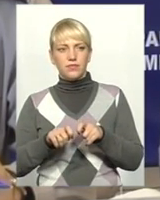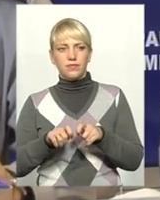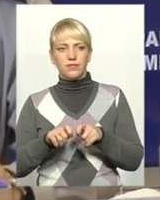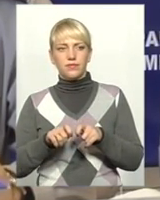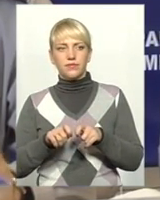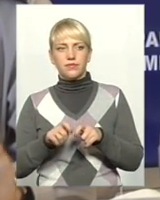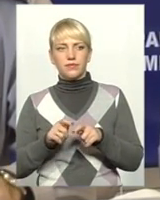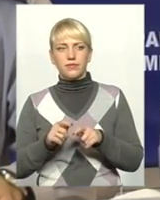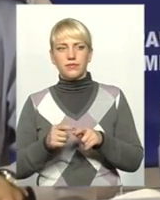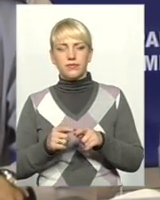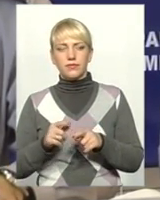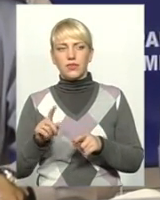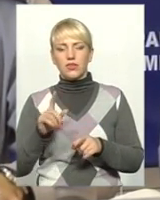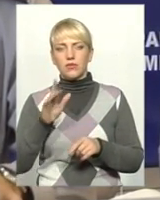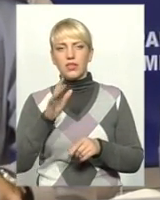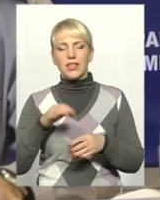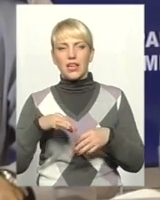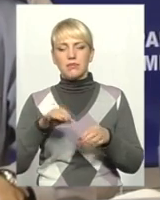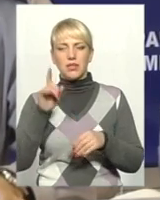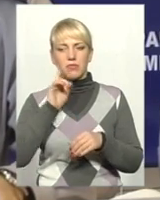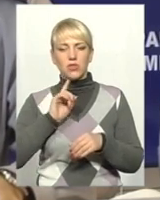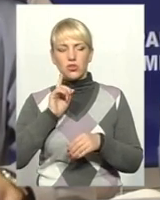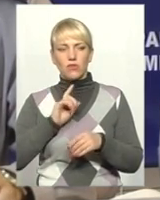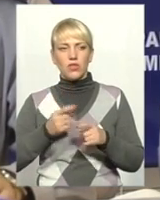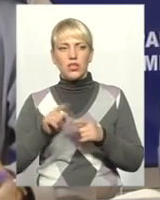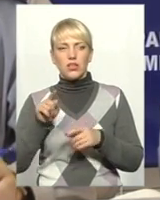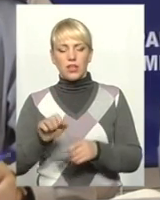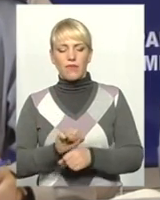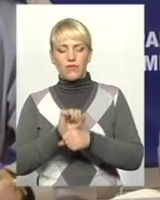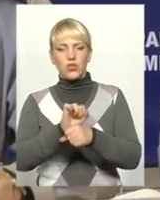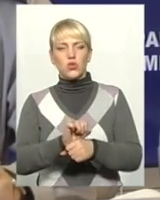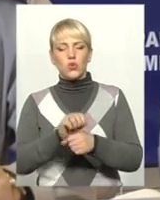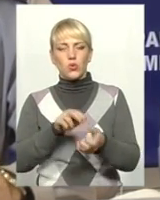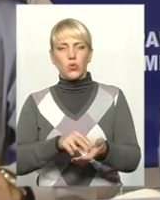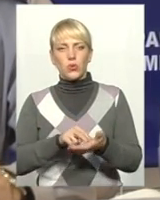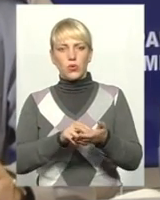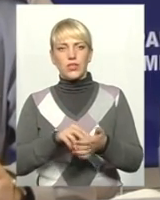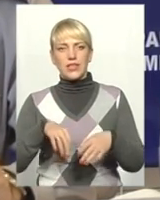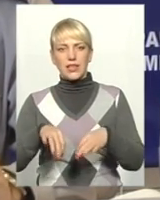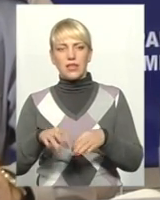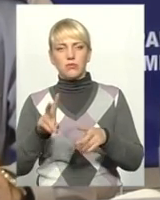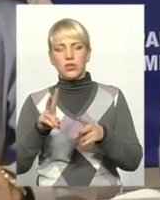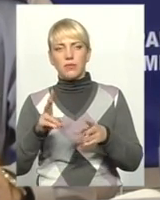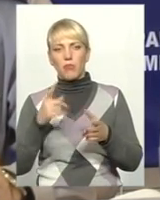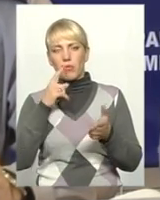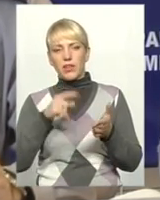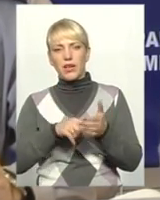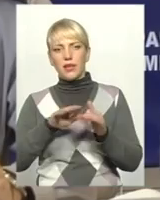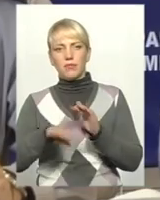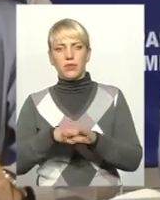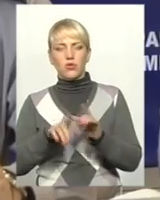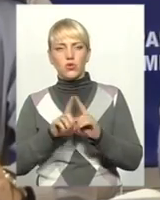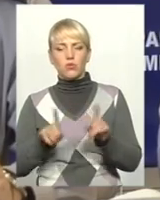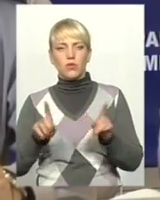такими майданчиками тимчасового утримання. Там відстоюються транспортні засоби, які підпадають під